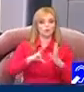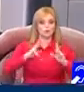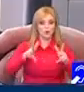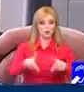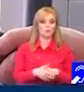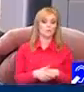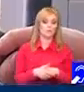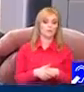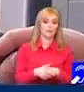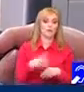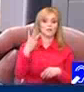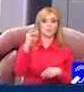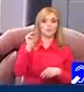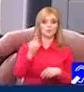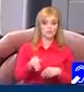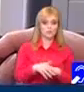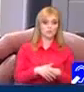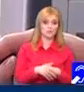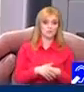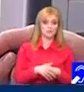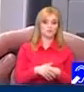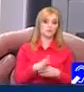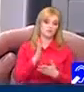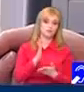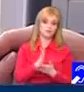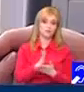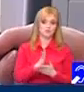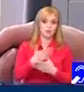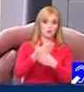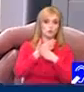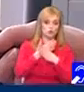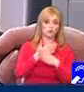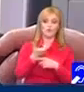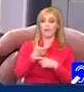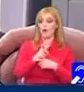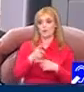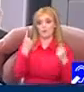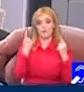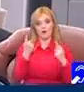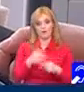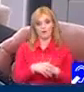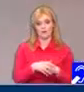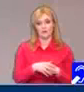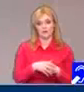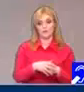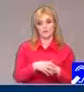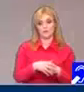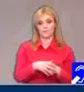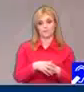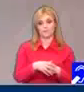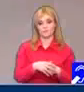din 300 de mii, asta este un ajutor pentru gospodării